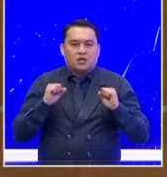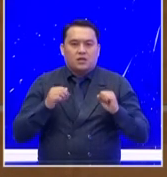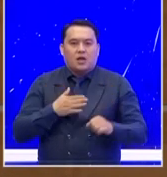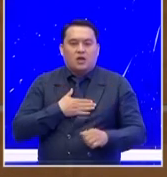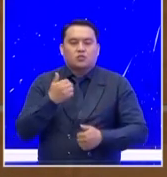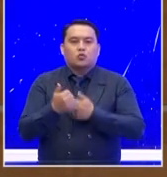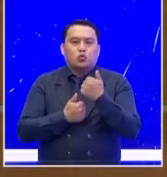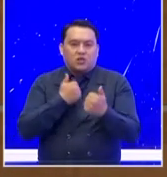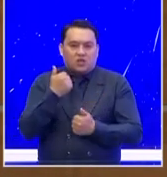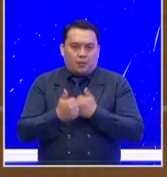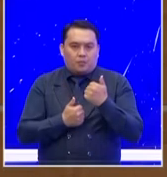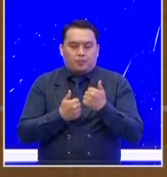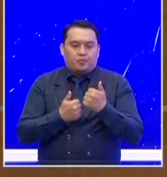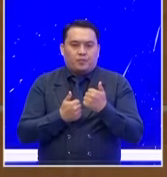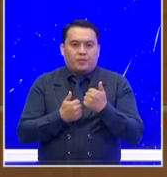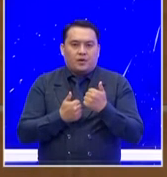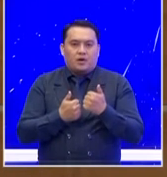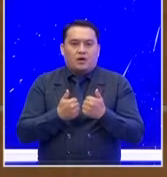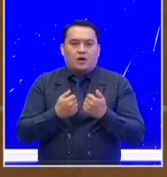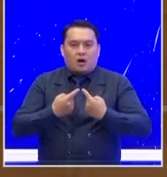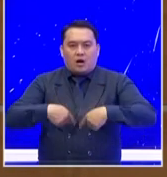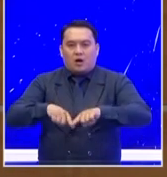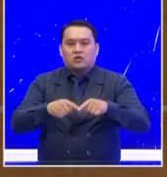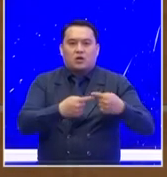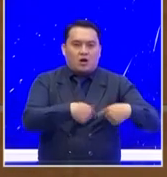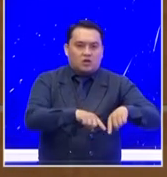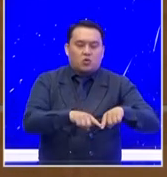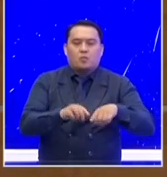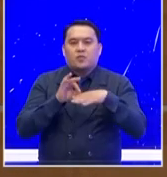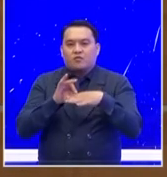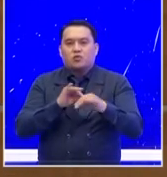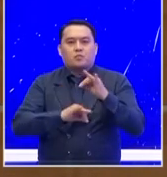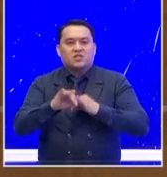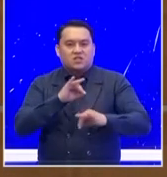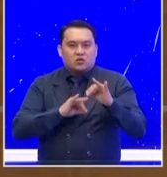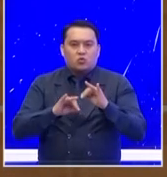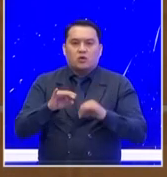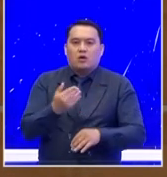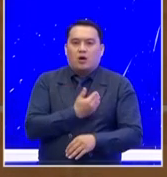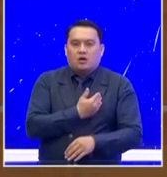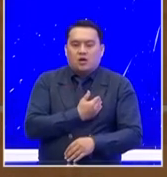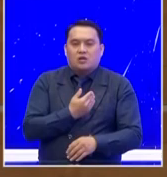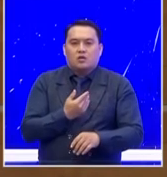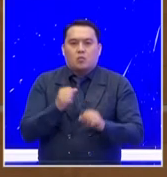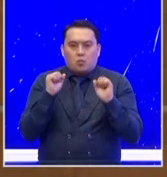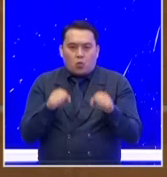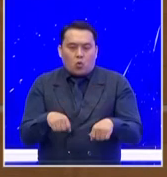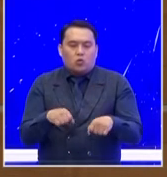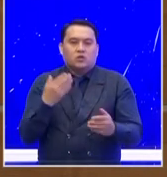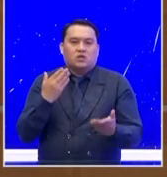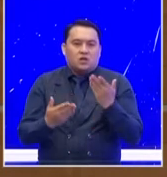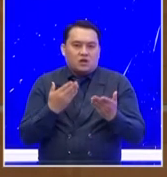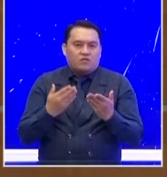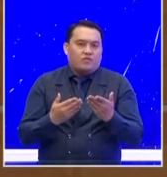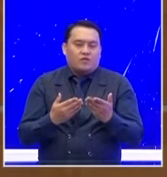нашим турнирам. Каждый производится отдельно, с каждым мы производим беседу. Хотят ли они этого, могут ли они этого, потому что